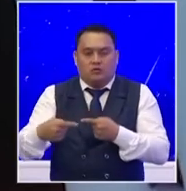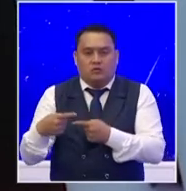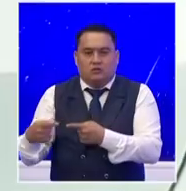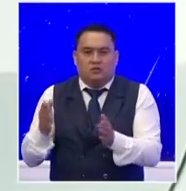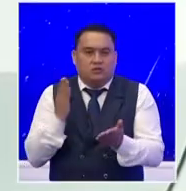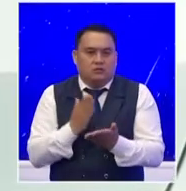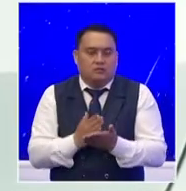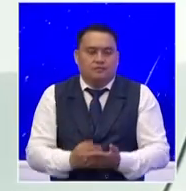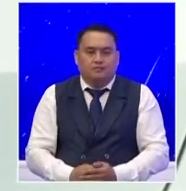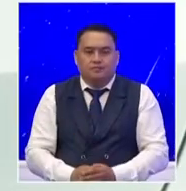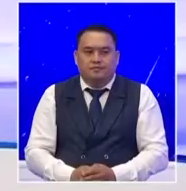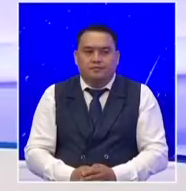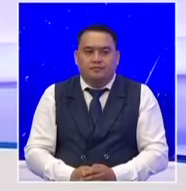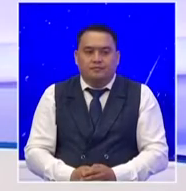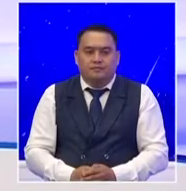отменял.